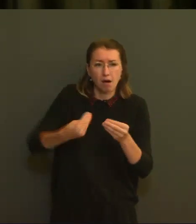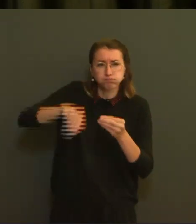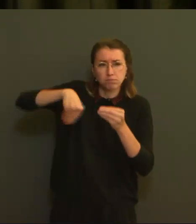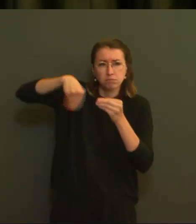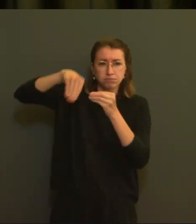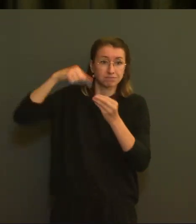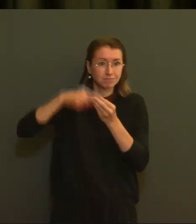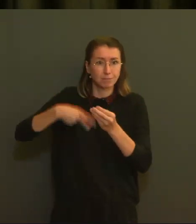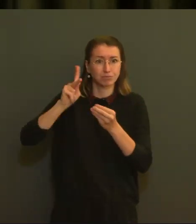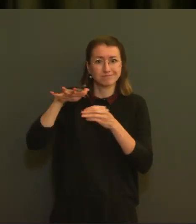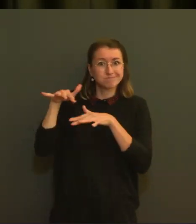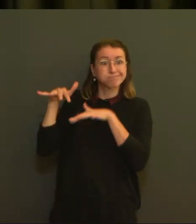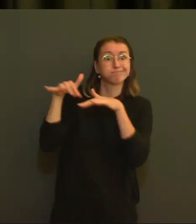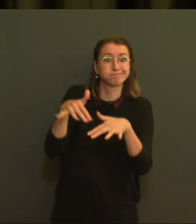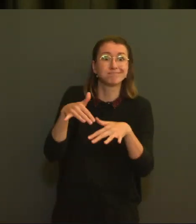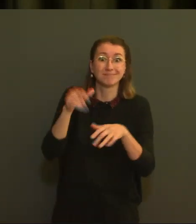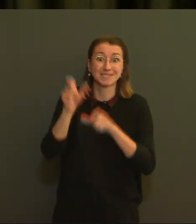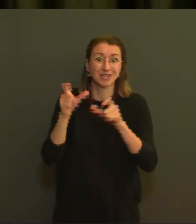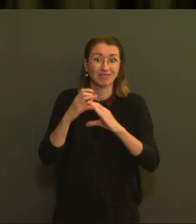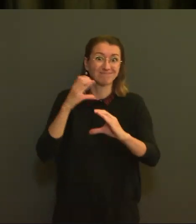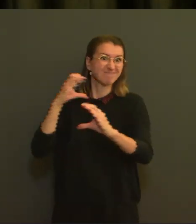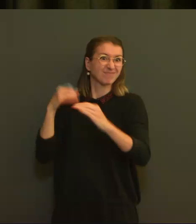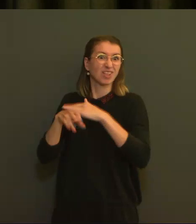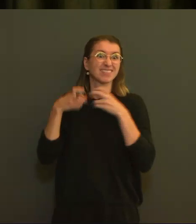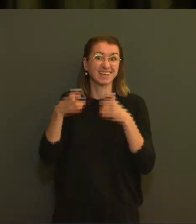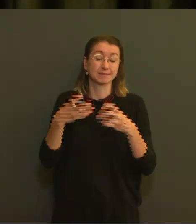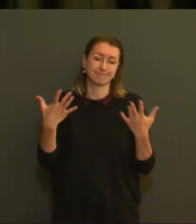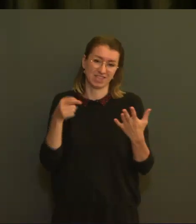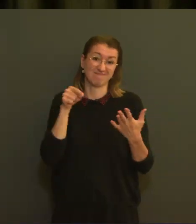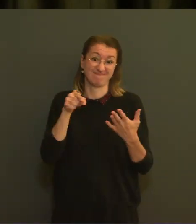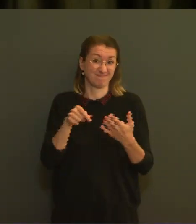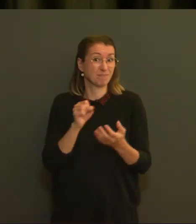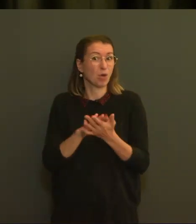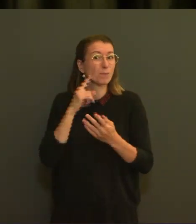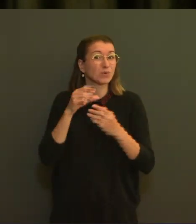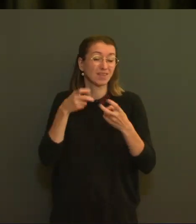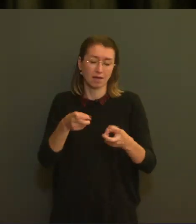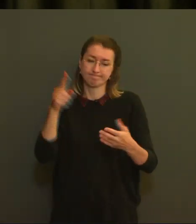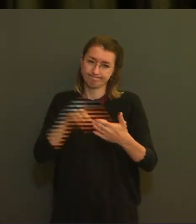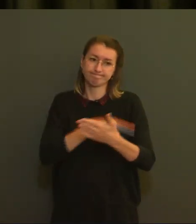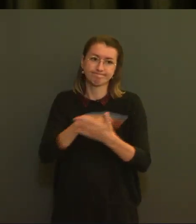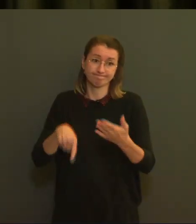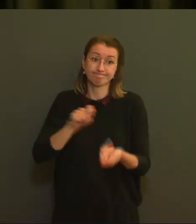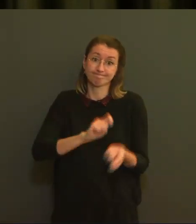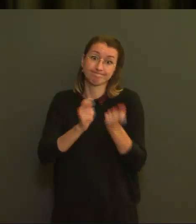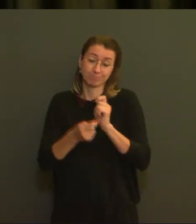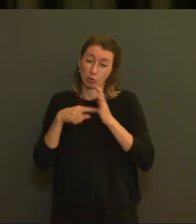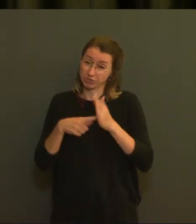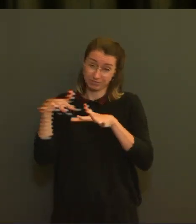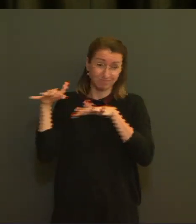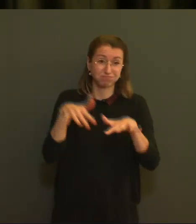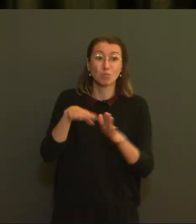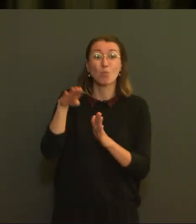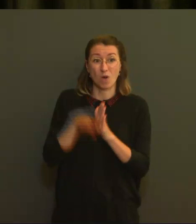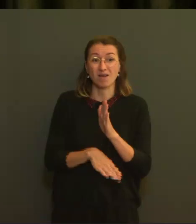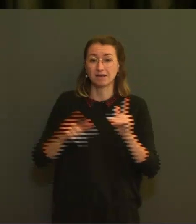venir pour limiter le trop grand nombre de personnes arrivant sur place. À côté de cela, pour éviter évidemment de voyager dans des trains bondés,